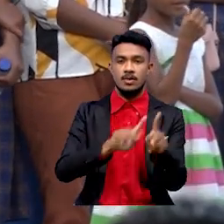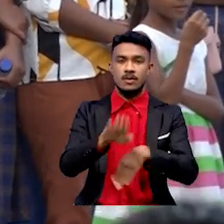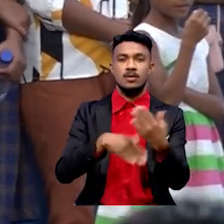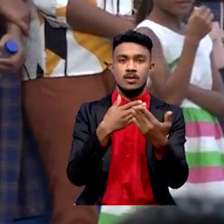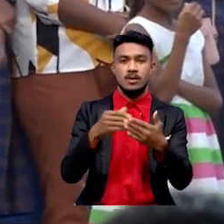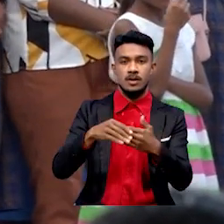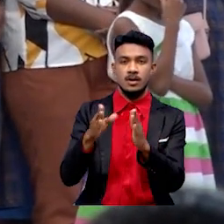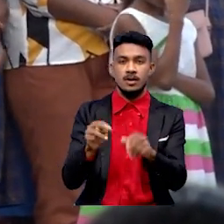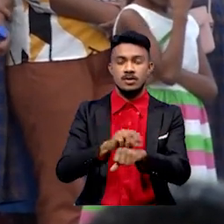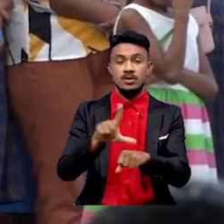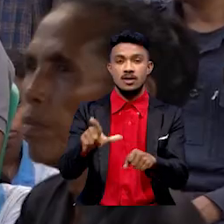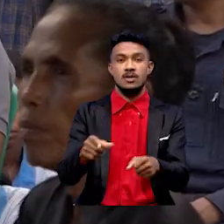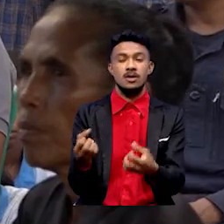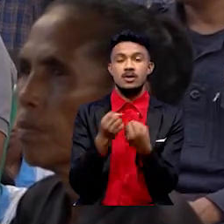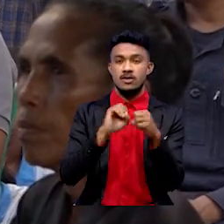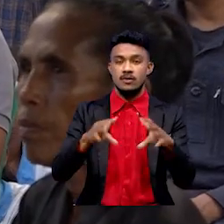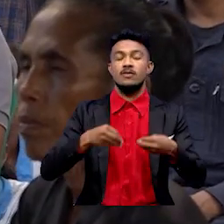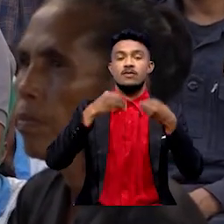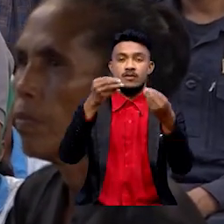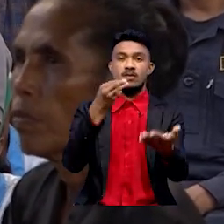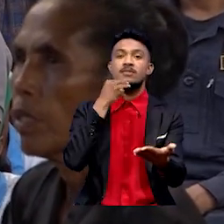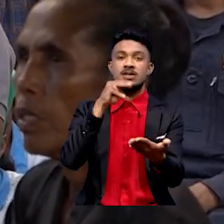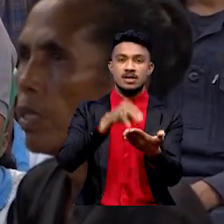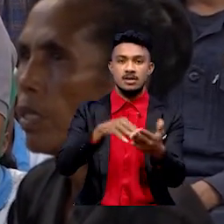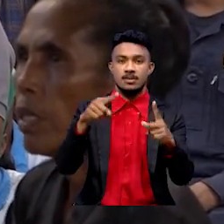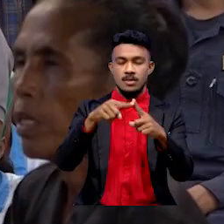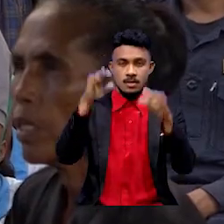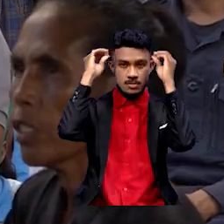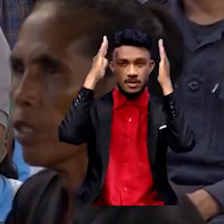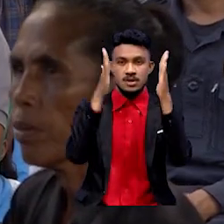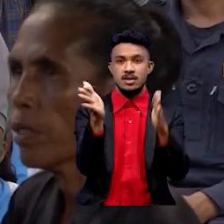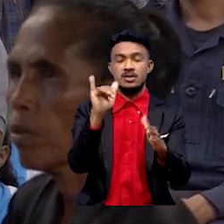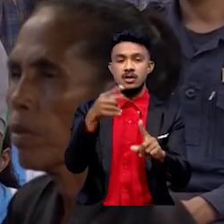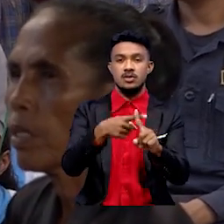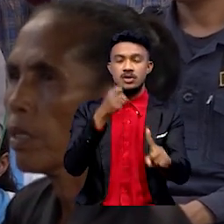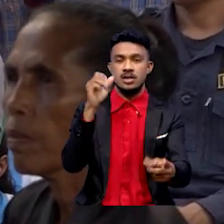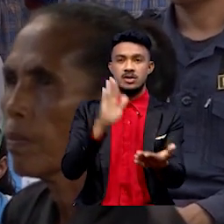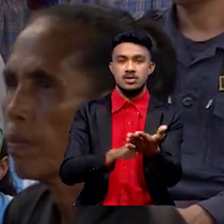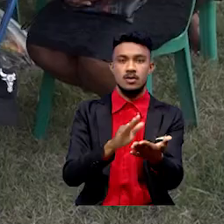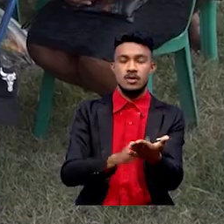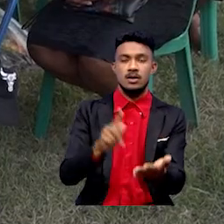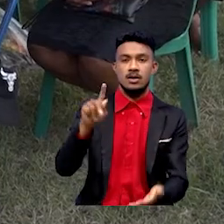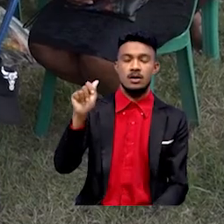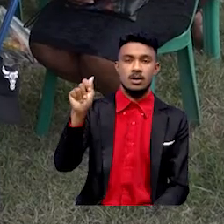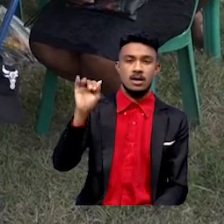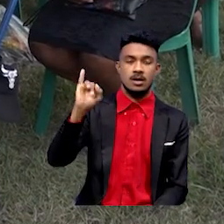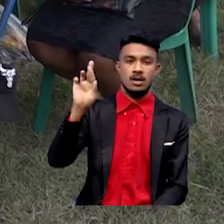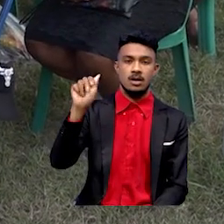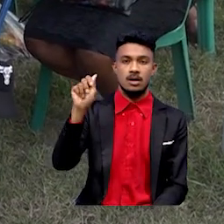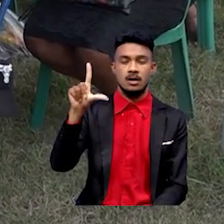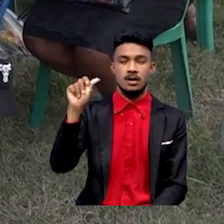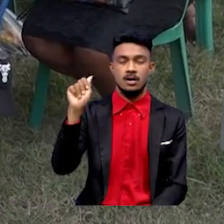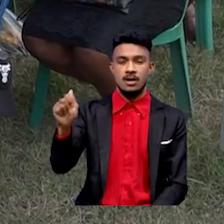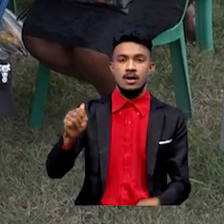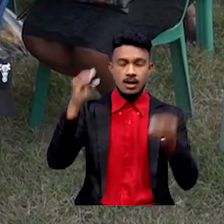nacional ne mos husi kela mensazen ba manori nain husi skola sekundaru Kairala Manatutu atu hanori ni